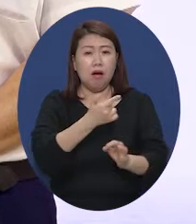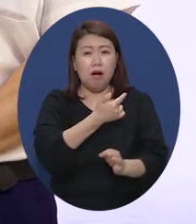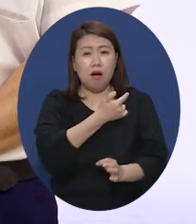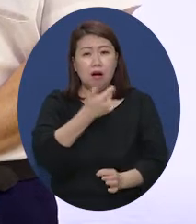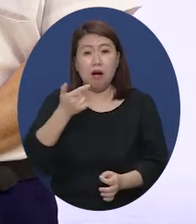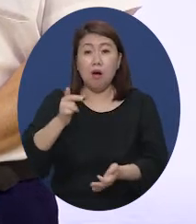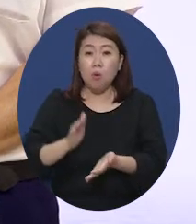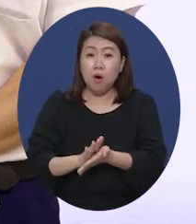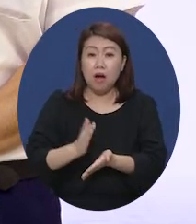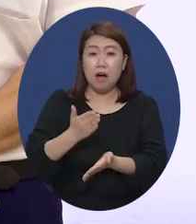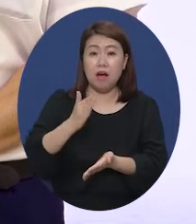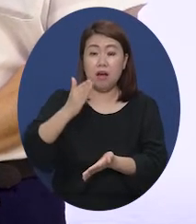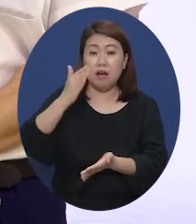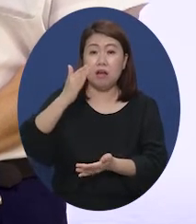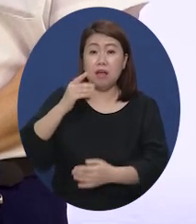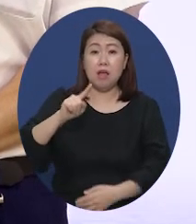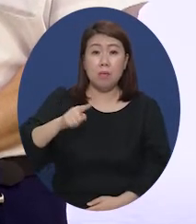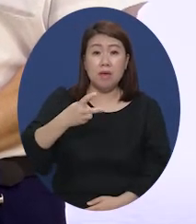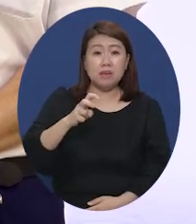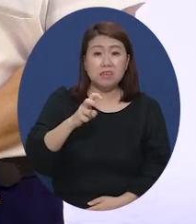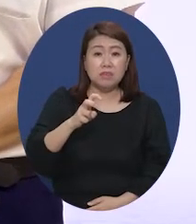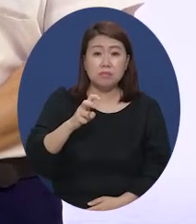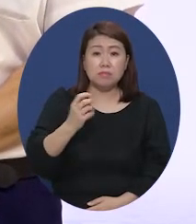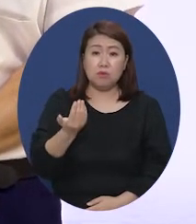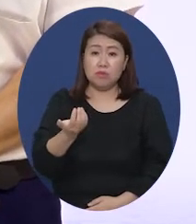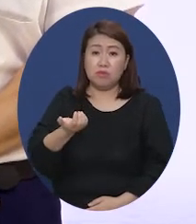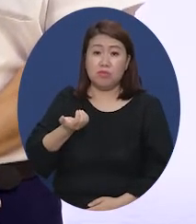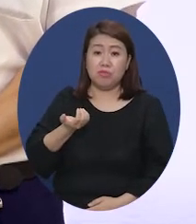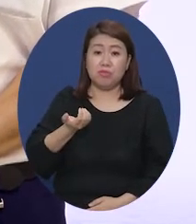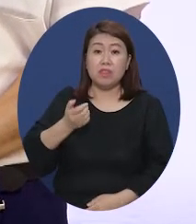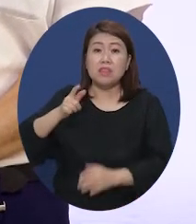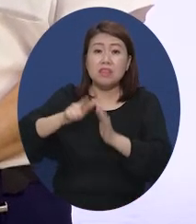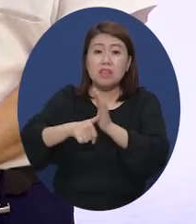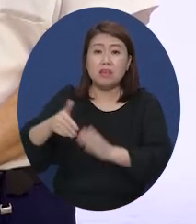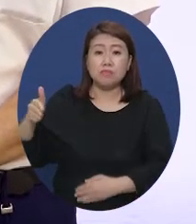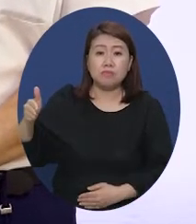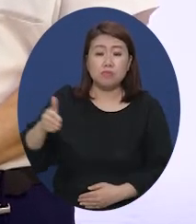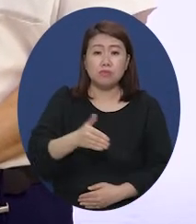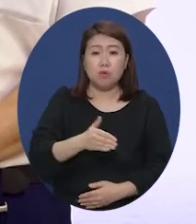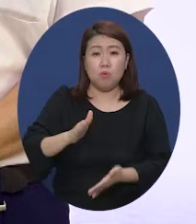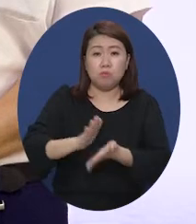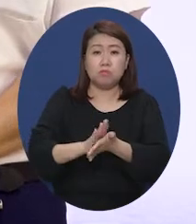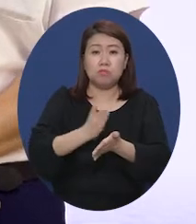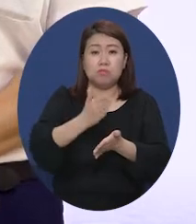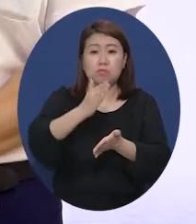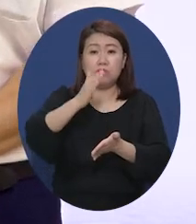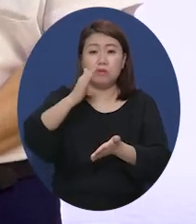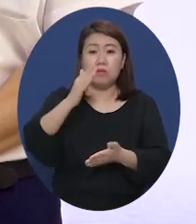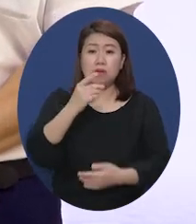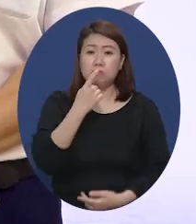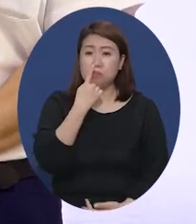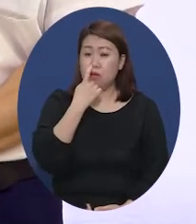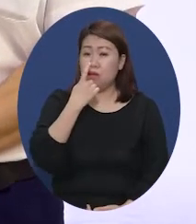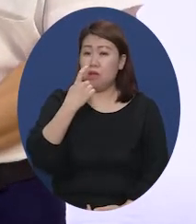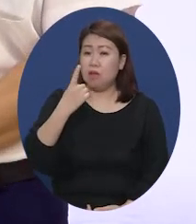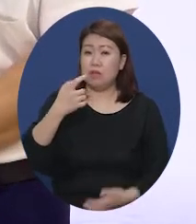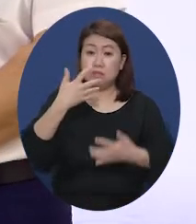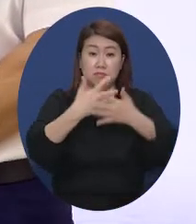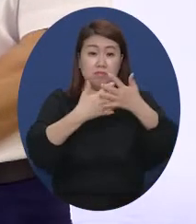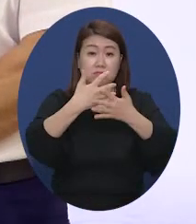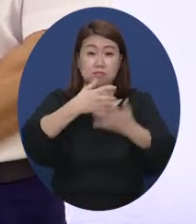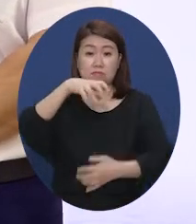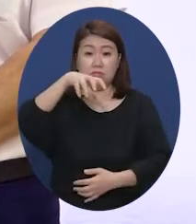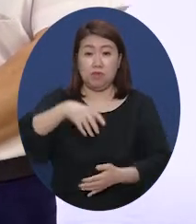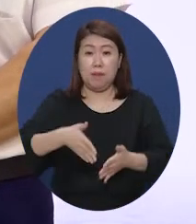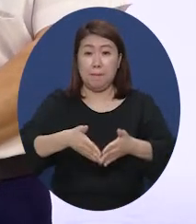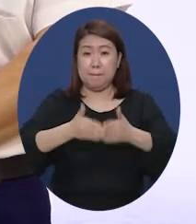들어가 보니까 화려하고, 벌써 120여 년 전인데, 그때도 이렇게 화려할 정도로,